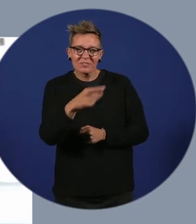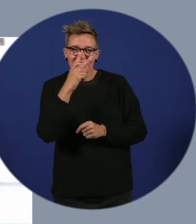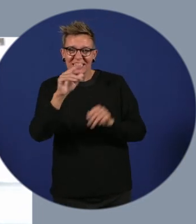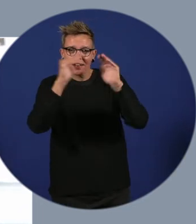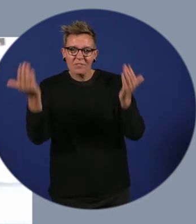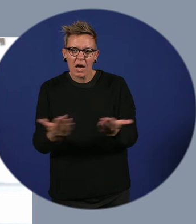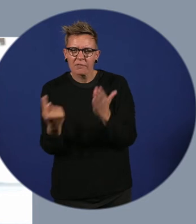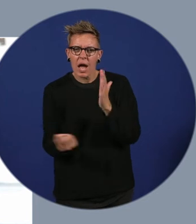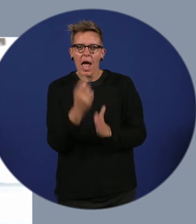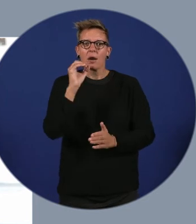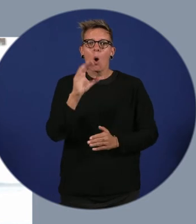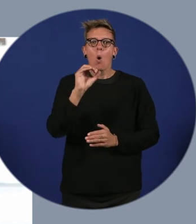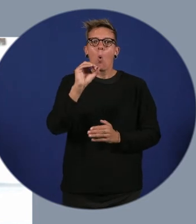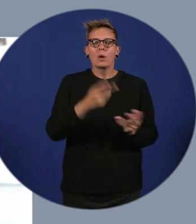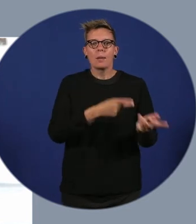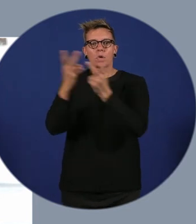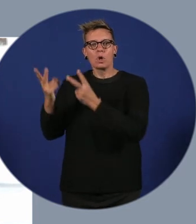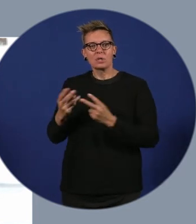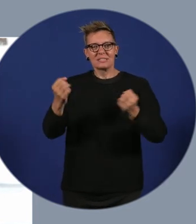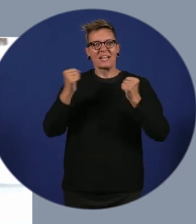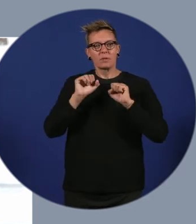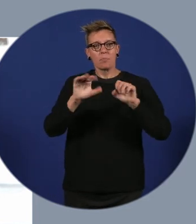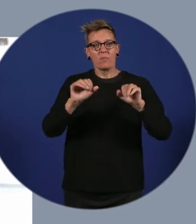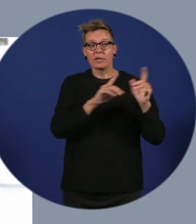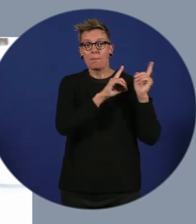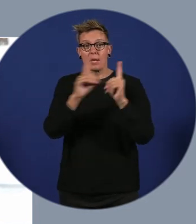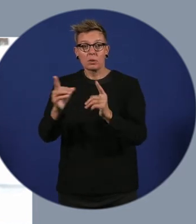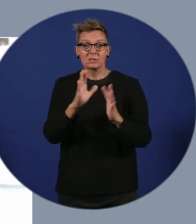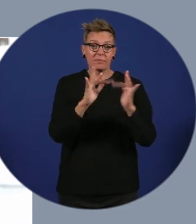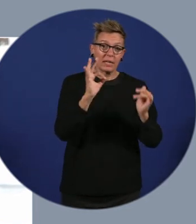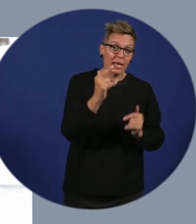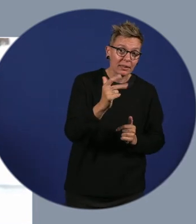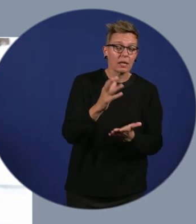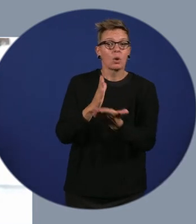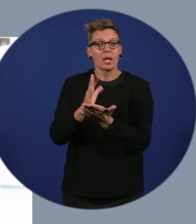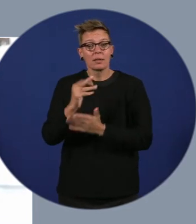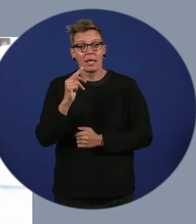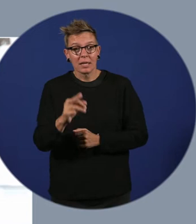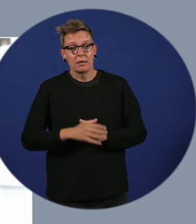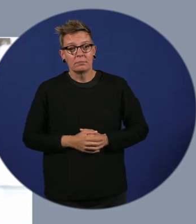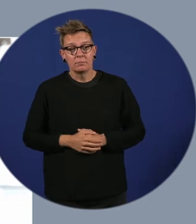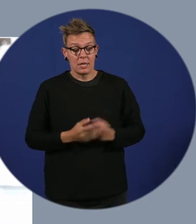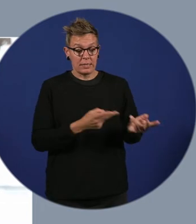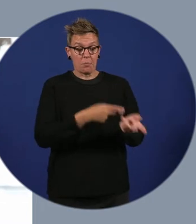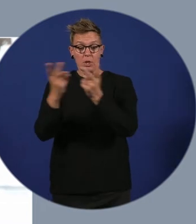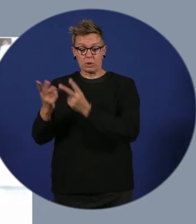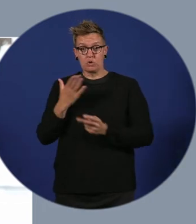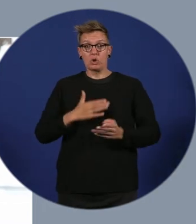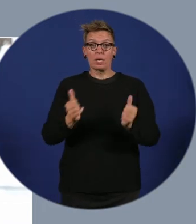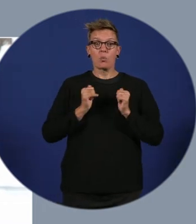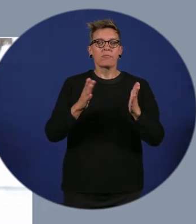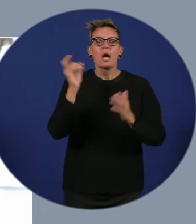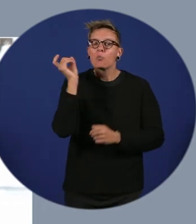när odemokratiska krafter inskränker människors fri- och rättigheter. Vi kan inte ta vår demokrati för given.